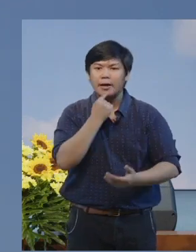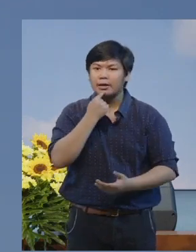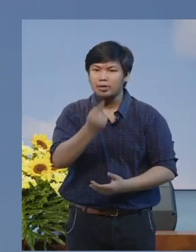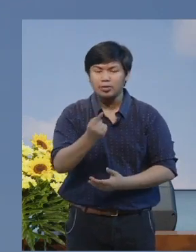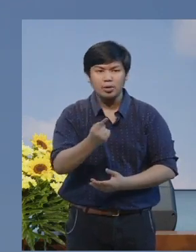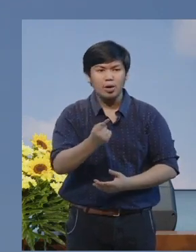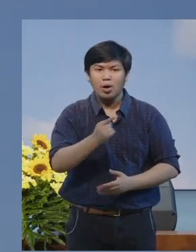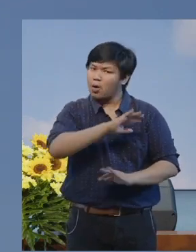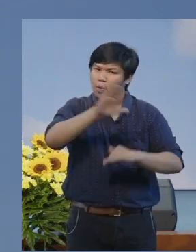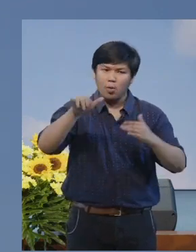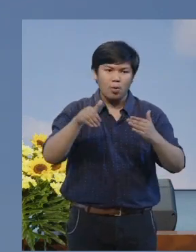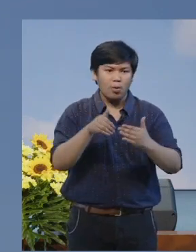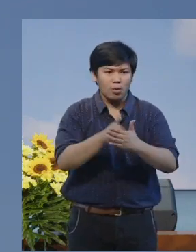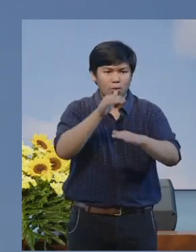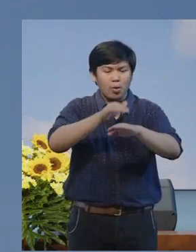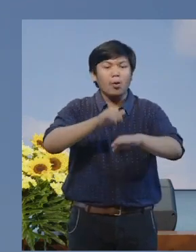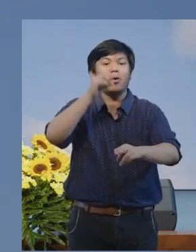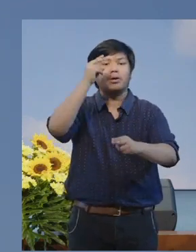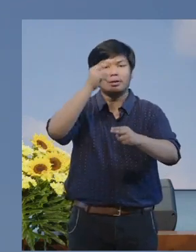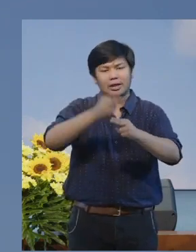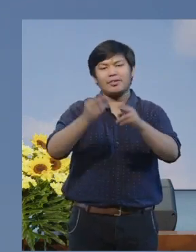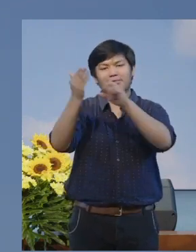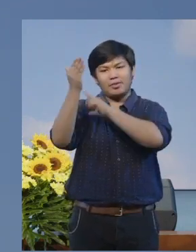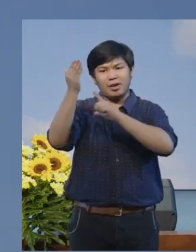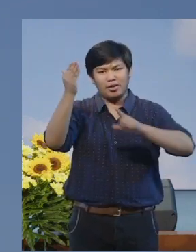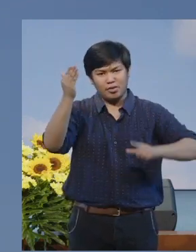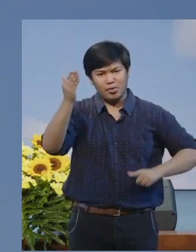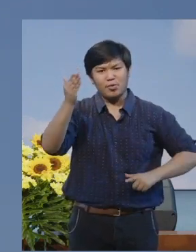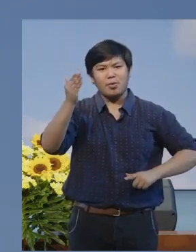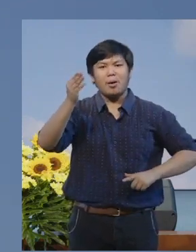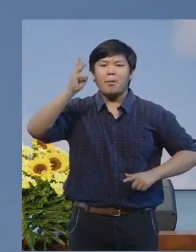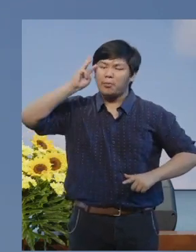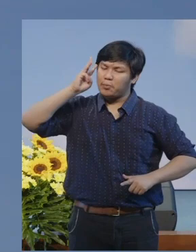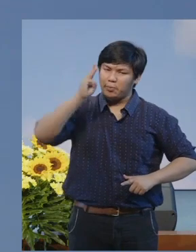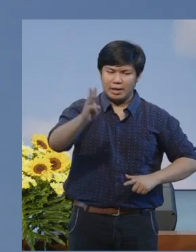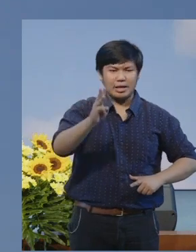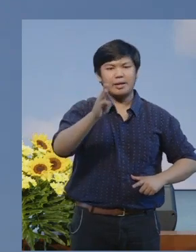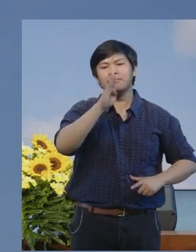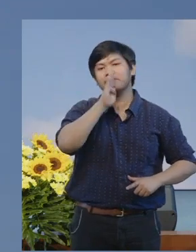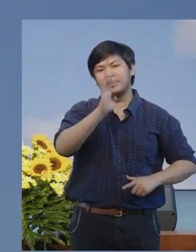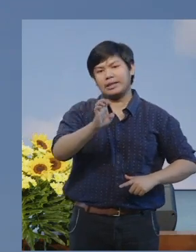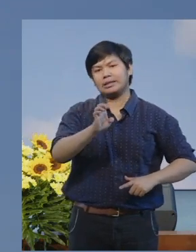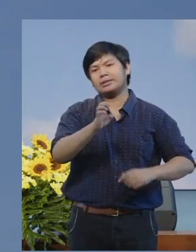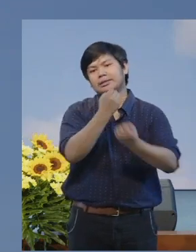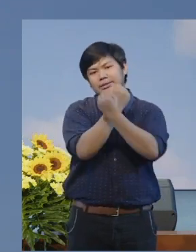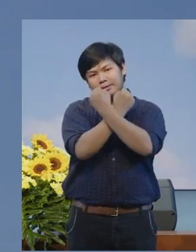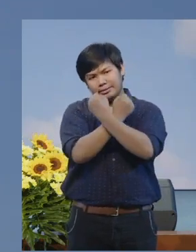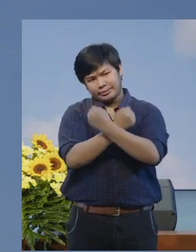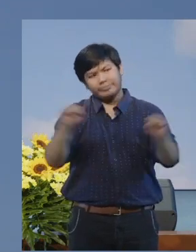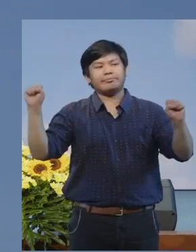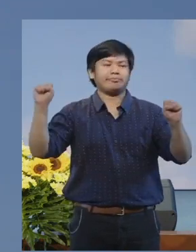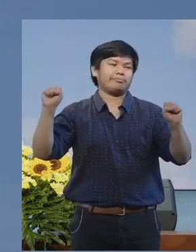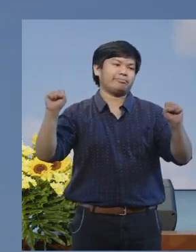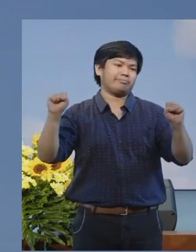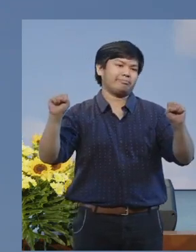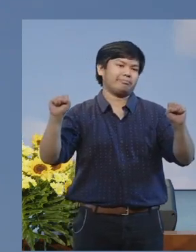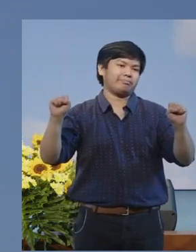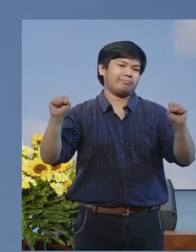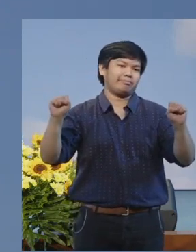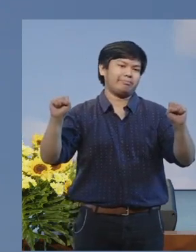who call upon the name of the Lord shall be saved.